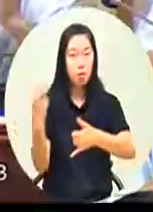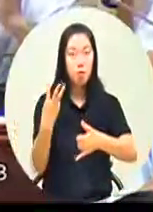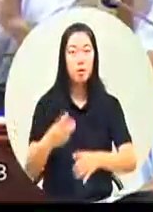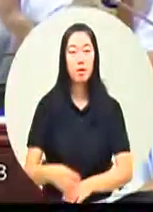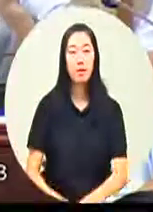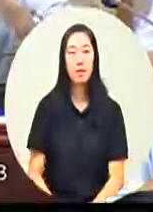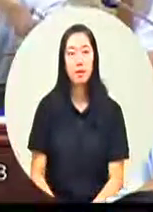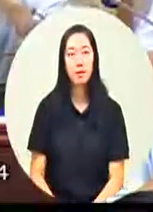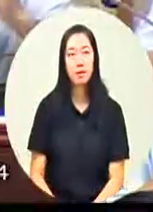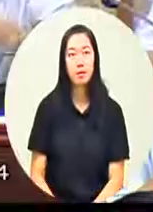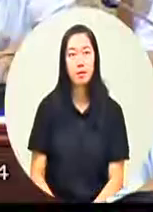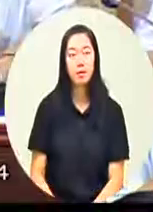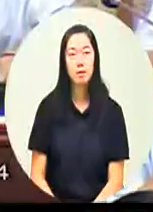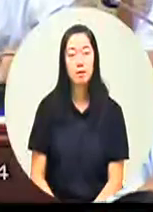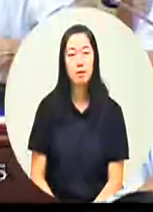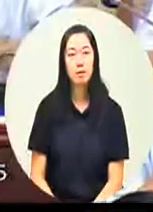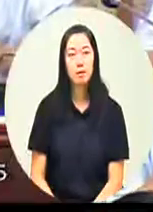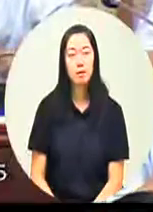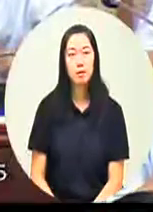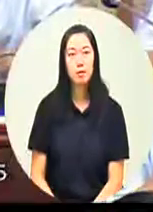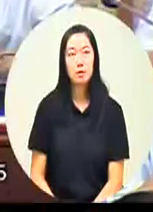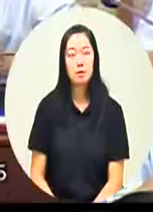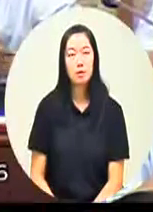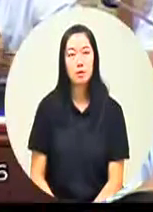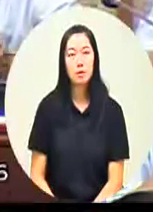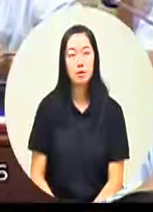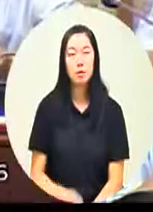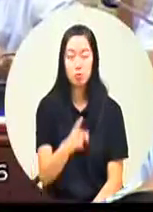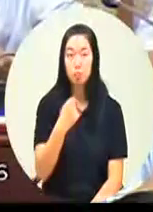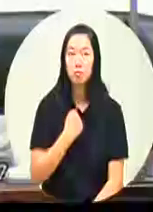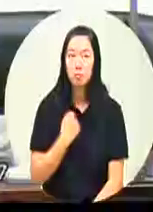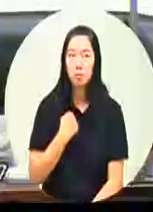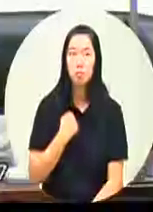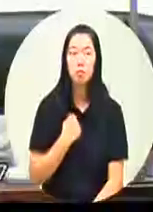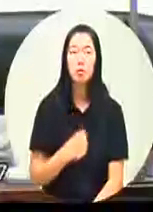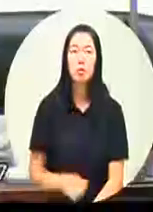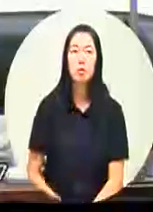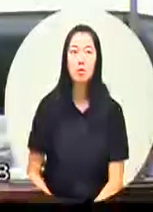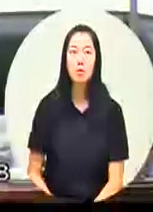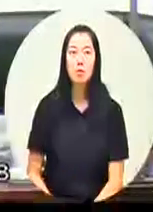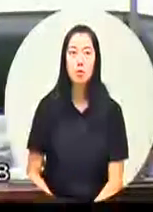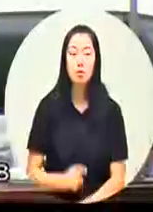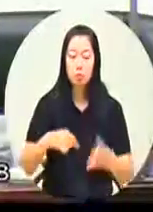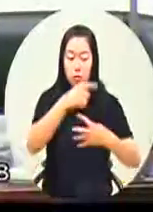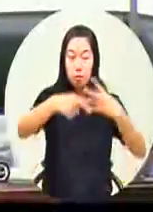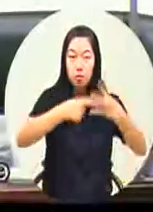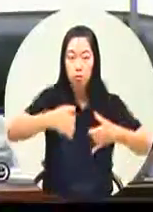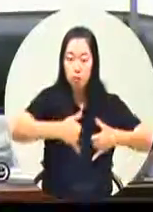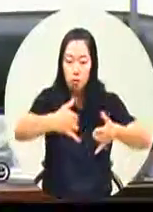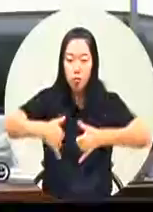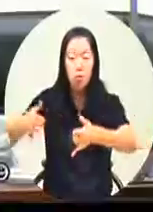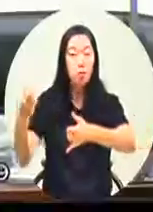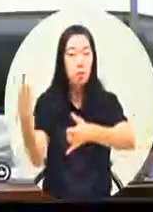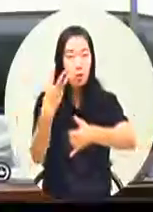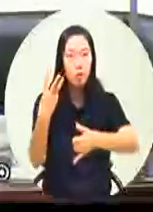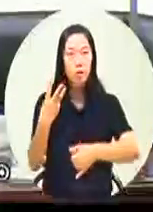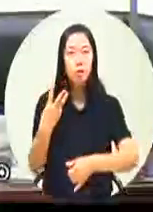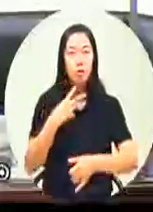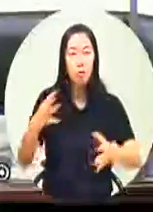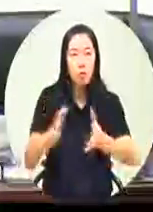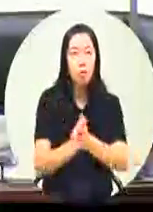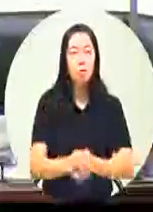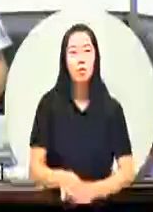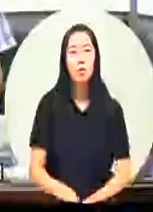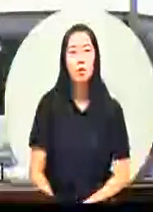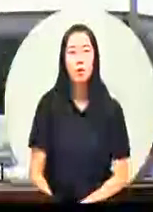那个延伸环之外， 你所谓 就是有两个连结。 我知道两连结一。 啊，所以这是 三条， 这是三条线，我们把它合起来。 我知啦，